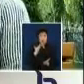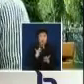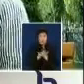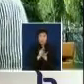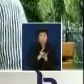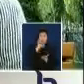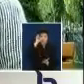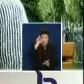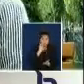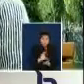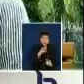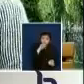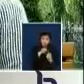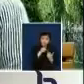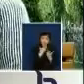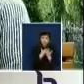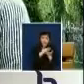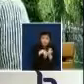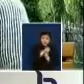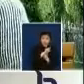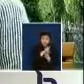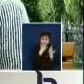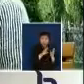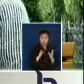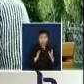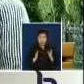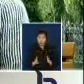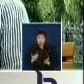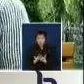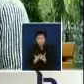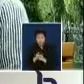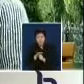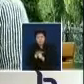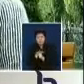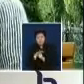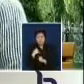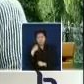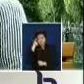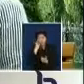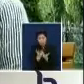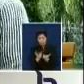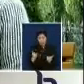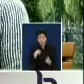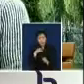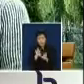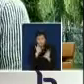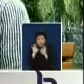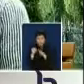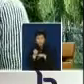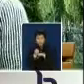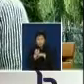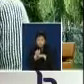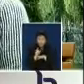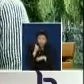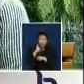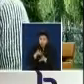ทางด้านของธุรกิจแล้วในส่วนตัวนะคะของคนที่มีเงินเขาก็เลือกที่จะซื้อทางด้านของจิวเวลรี่หรืออัญม